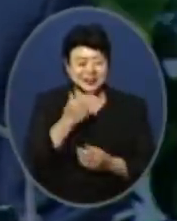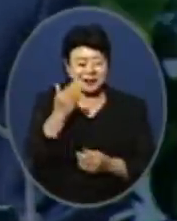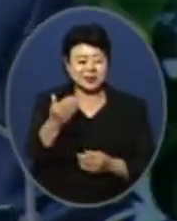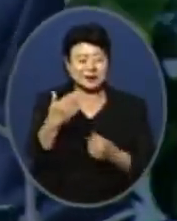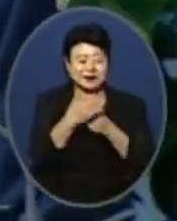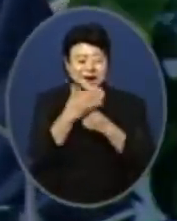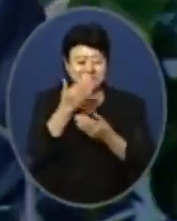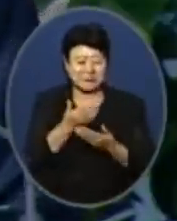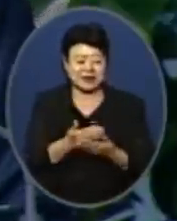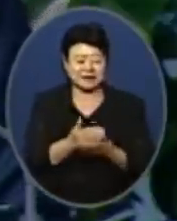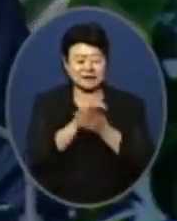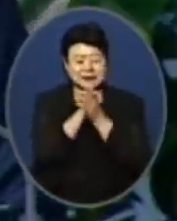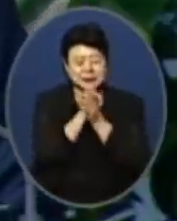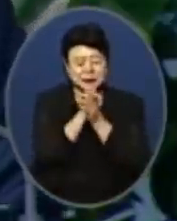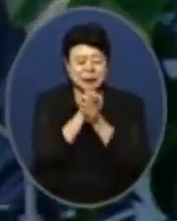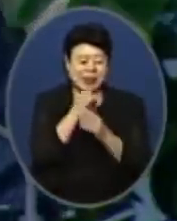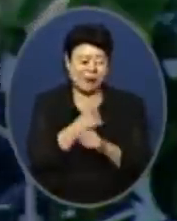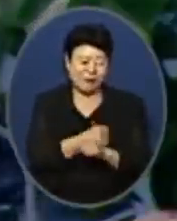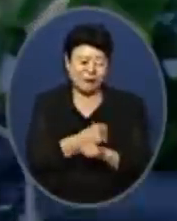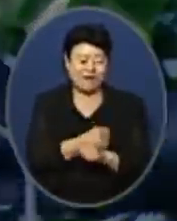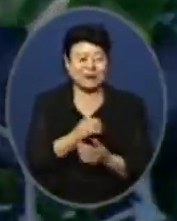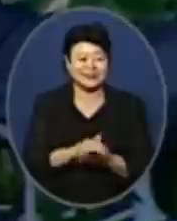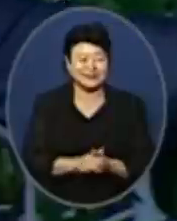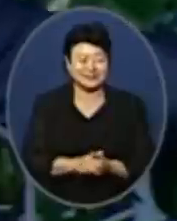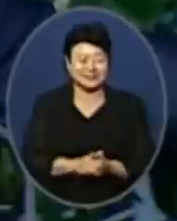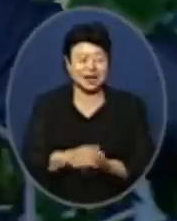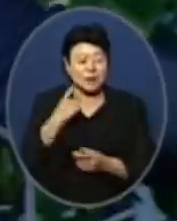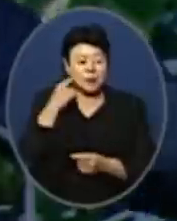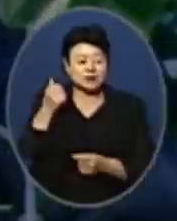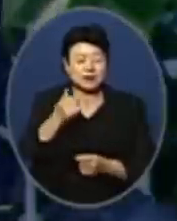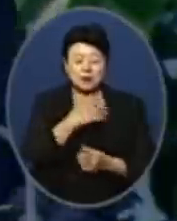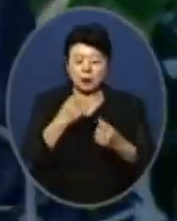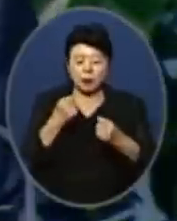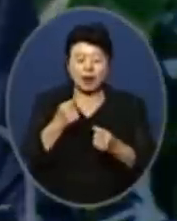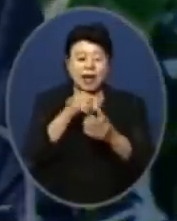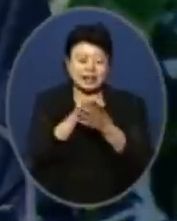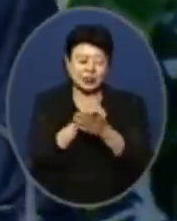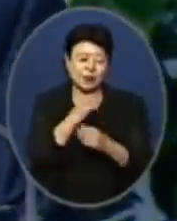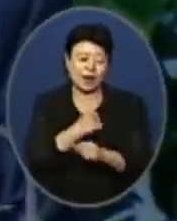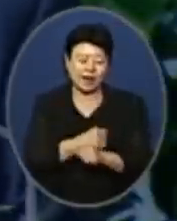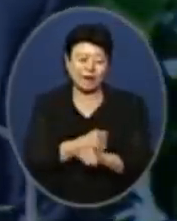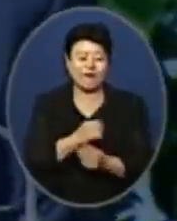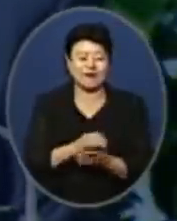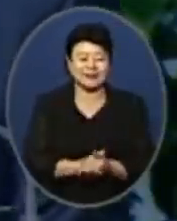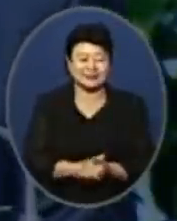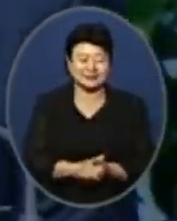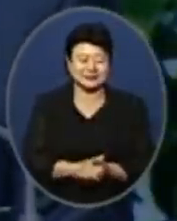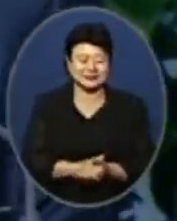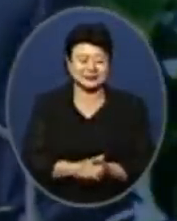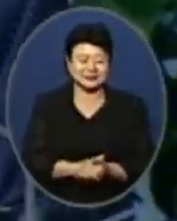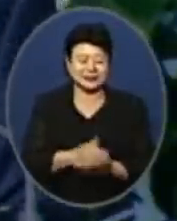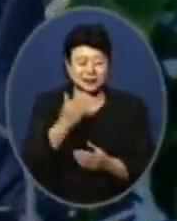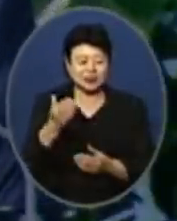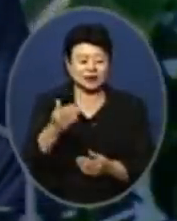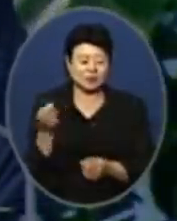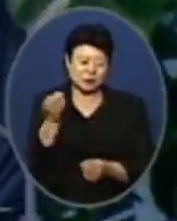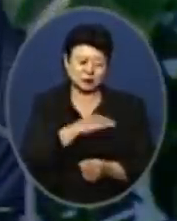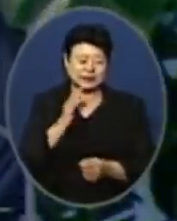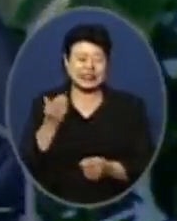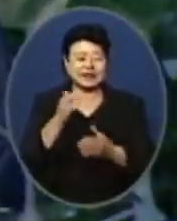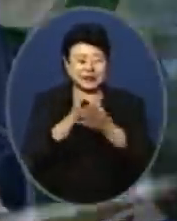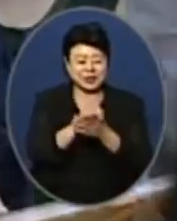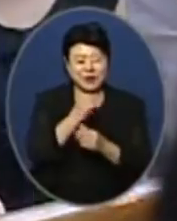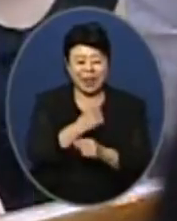여러분들 은혜 받으라고 기도했고요. 목사님 건강하시라고 기도했고요. 여러분들 부자